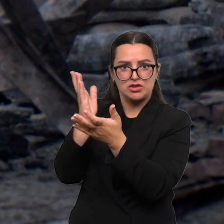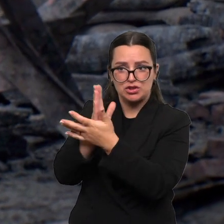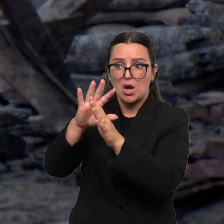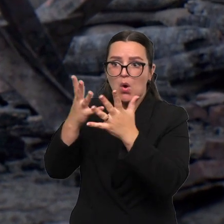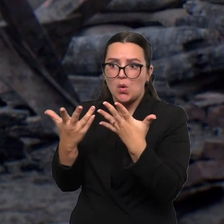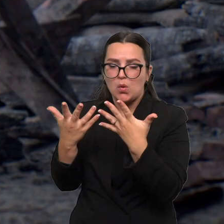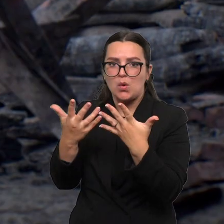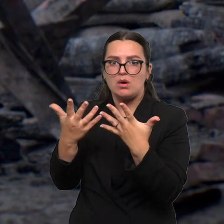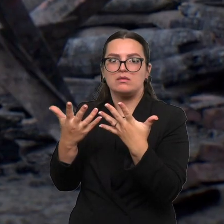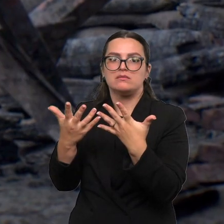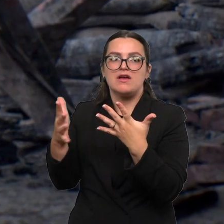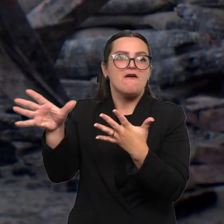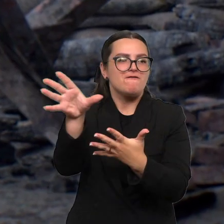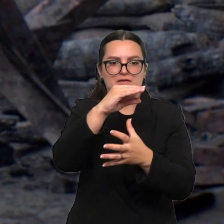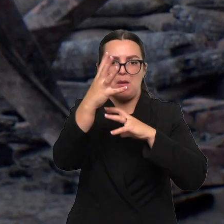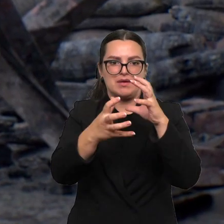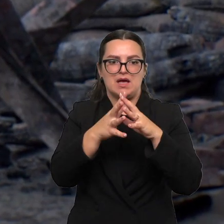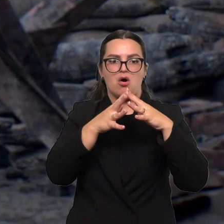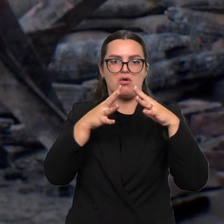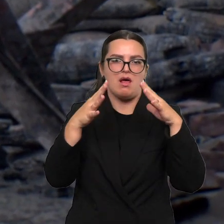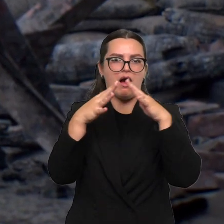karai, kataklizmai nevyks visi vienu metu